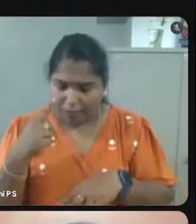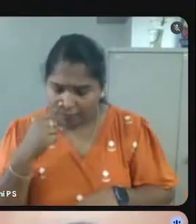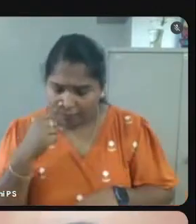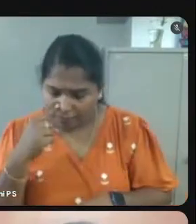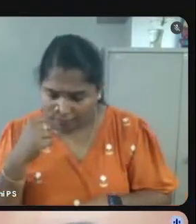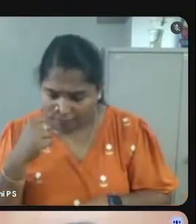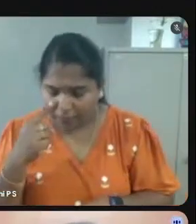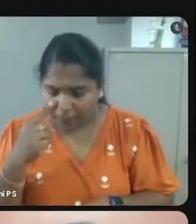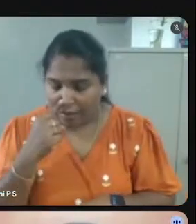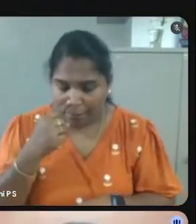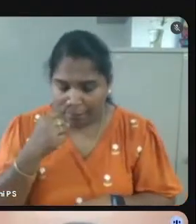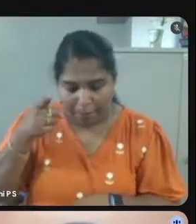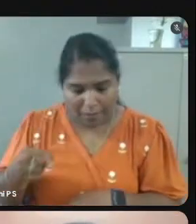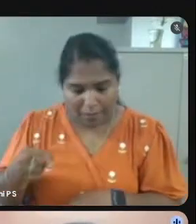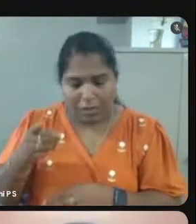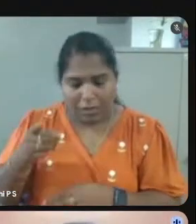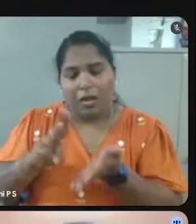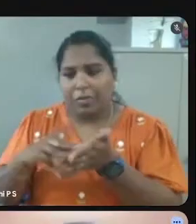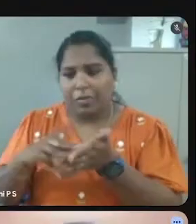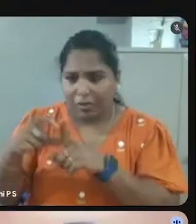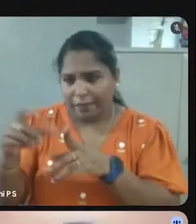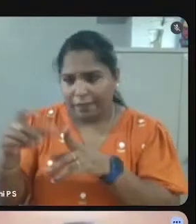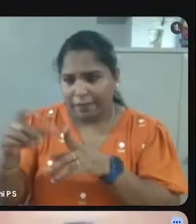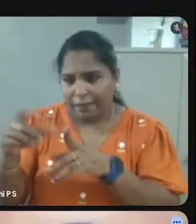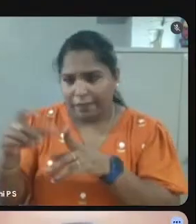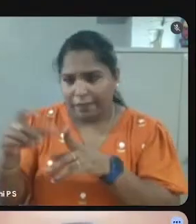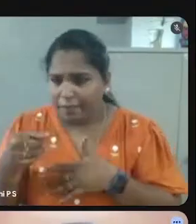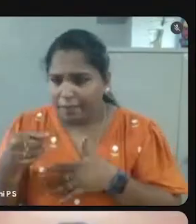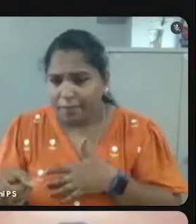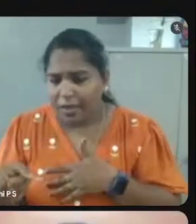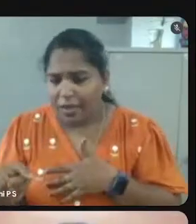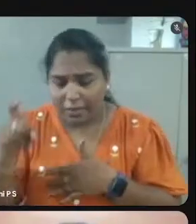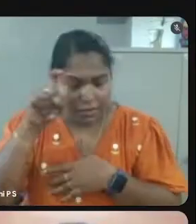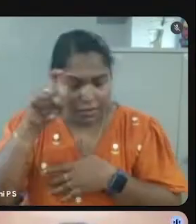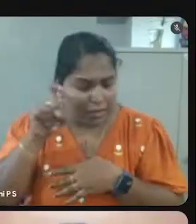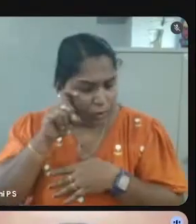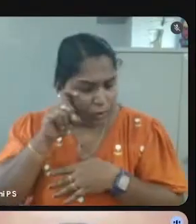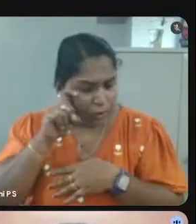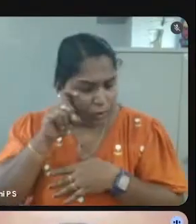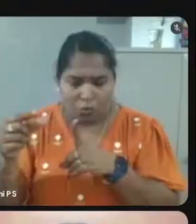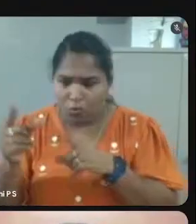സ്ത്രീകളാണ് ഇപ്പം മസ്കുലർ ഡിസ്ട്രോഫി ഉള്ളതെന്നുണ്ടെങ്കിൽ അവർക്ക് ഈ സെക്ഷൽ ആക്ടിവിറ്റിന്റെ ഇടയിൽ